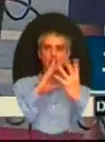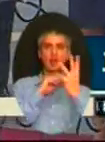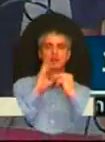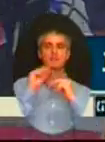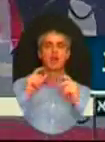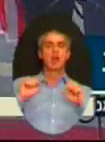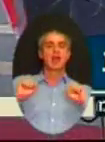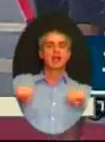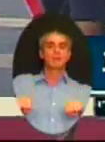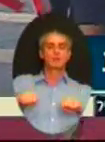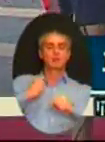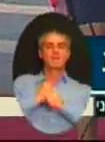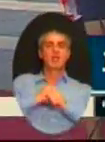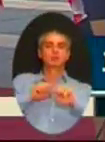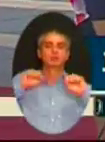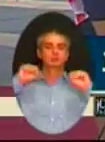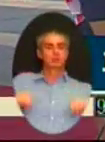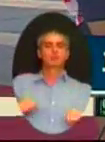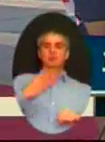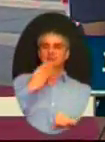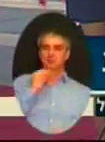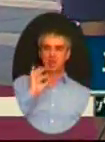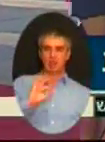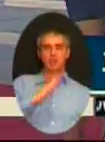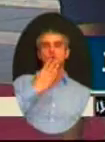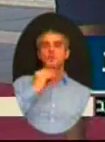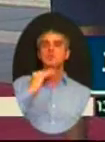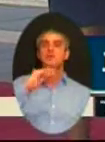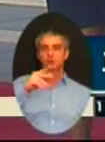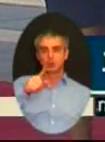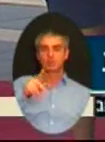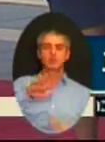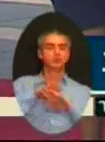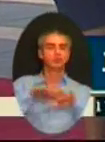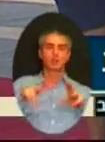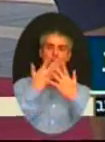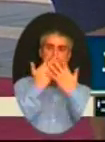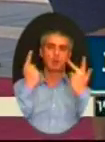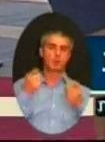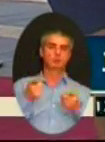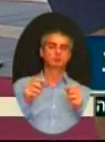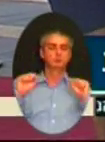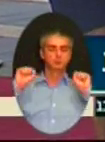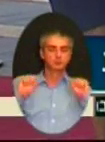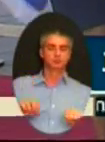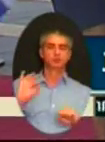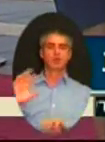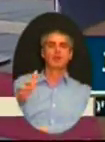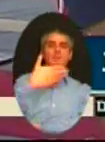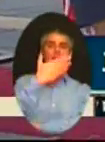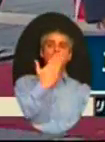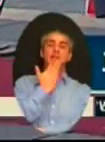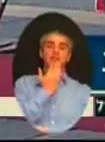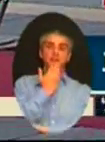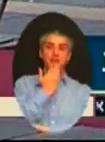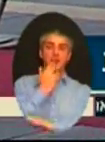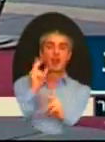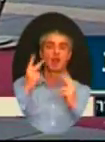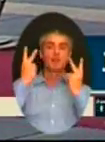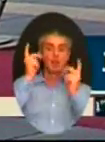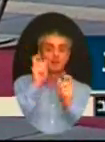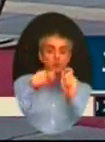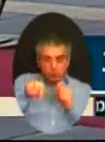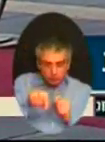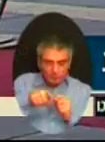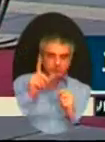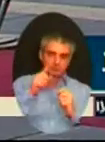על ריבונות ולהכיל את הריבונות על יהודה ושומרון. מעמד השטח הוא ברור, הוא בריבונות של מדינת ישראל. על מעמד